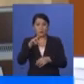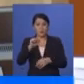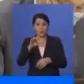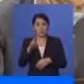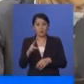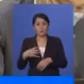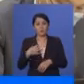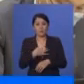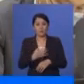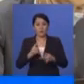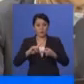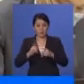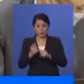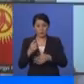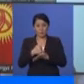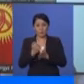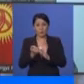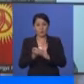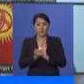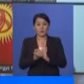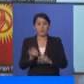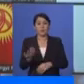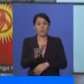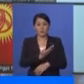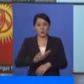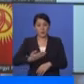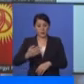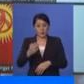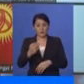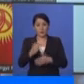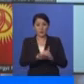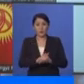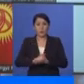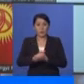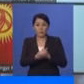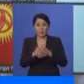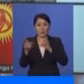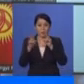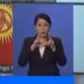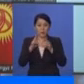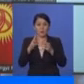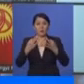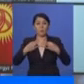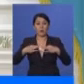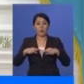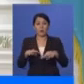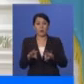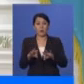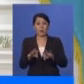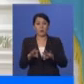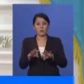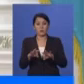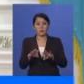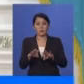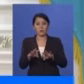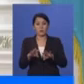бірқатар маңызды заңнамалық өзгерістерді қабылдаған. Елімізде бейбіт жиналыстар туралы демократиялық тұрғыдан мүлде жаңа